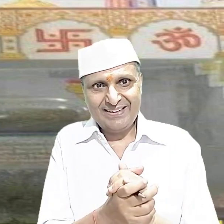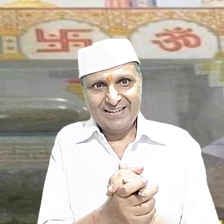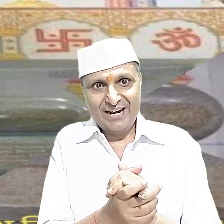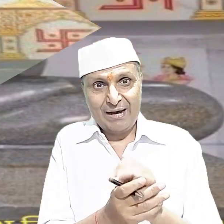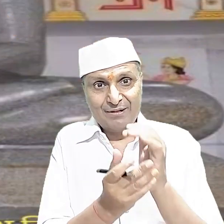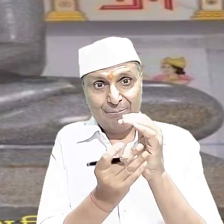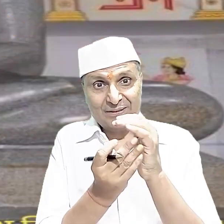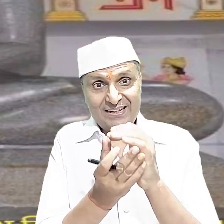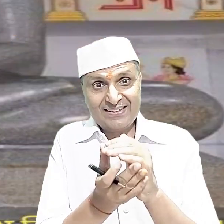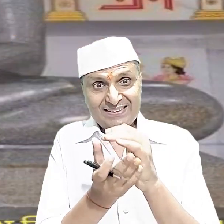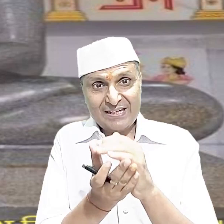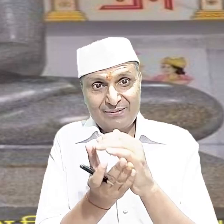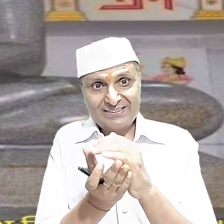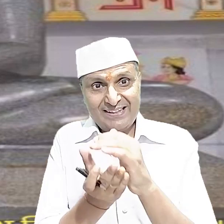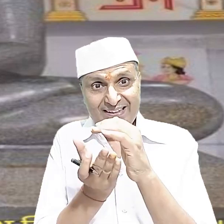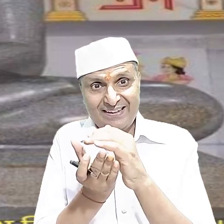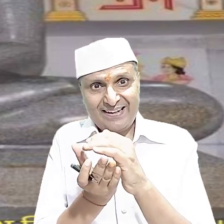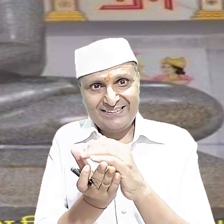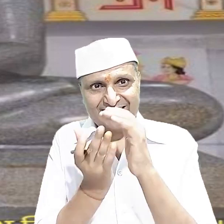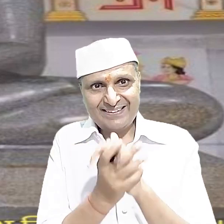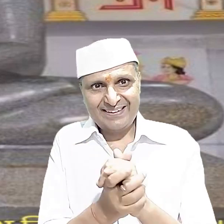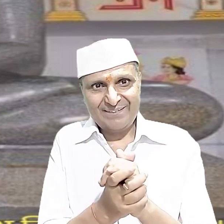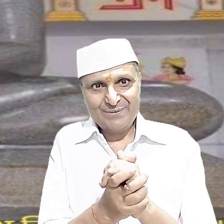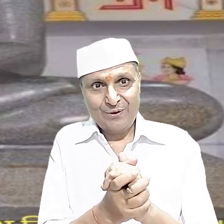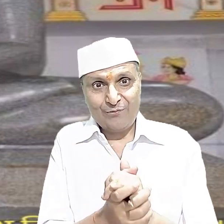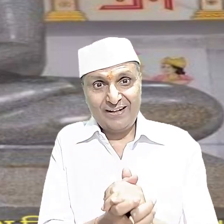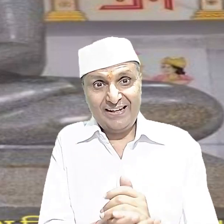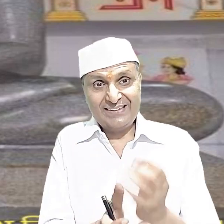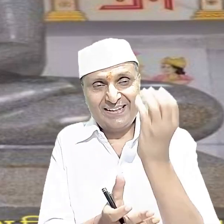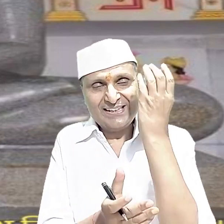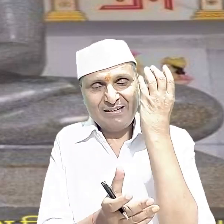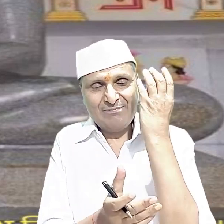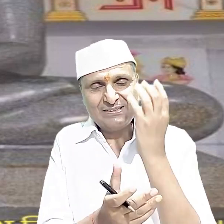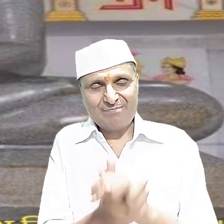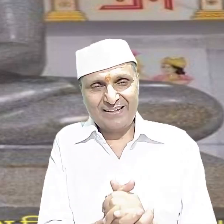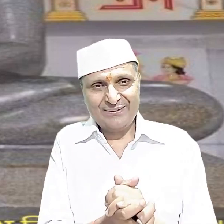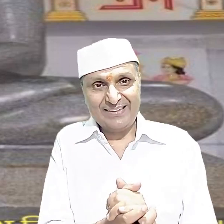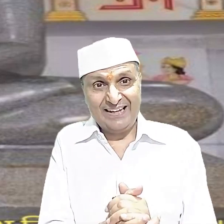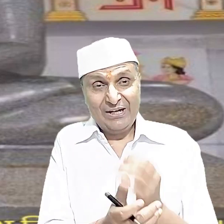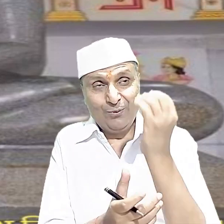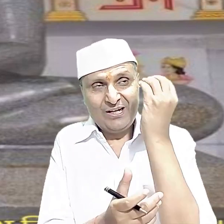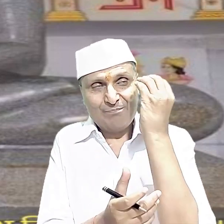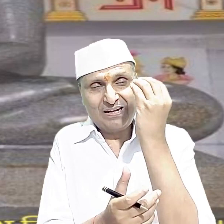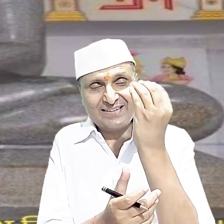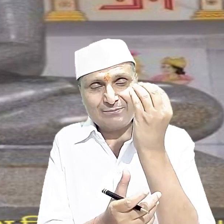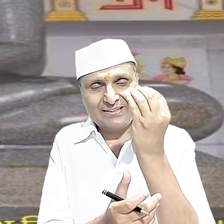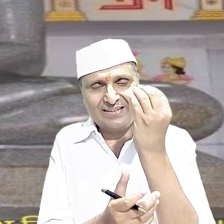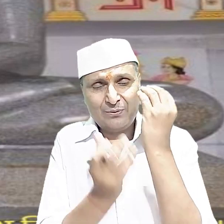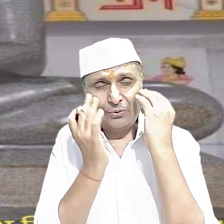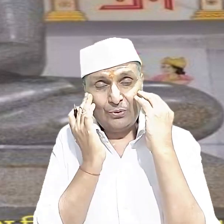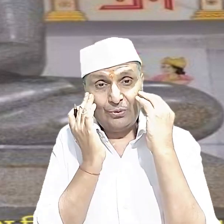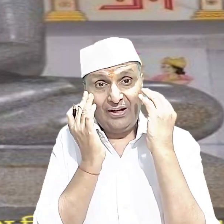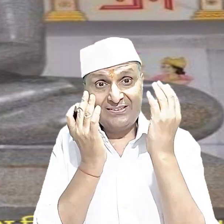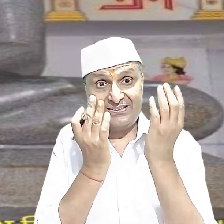आपकी। आप 50,000 वर्ष का राज्य करते हैं और फिर एक दिन राजमहल पर जब आप खड़े होते हैं, उल्कापात आकाश में